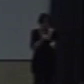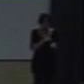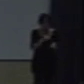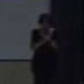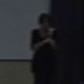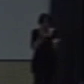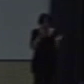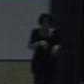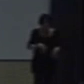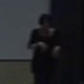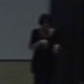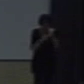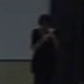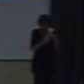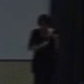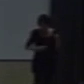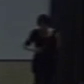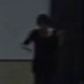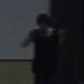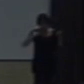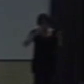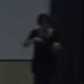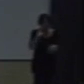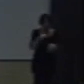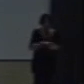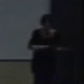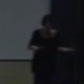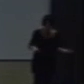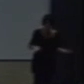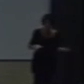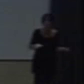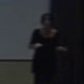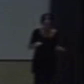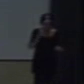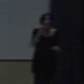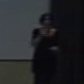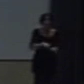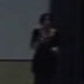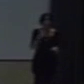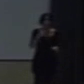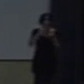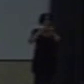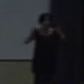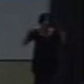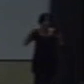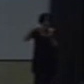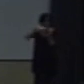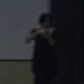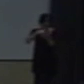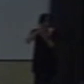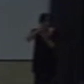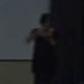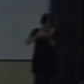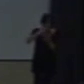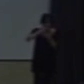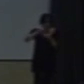la foto del dia. També, com en tantes d'altres professions, cada cop hi ha menys fotògrafs contractats i cada cop es vol pagar menys per fer més